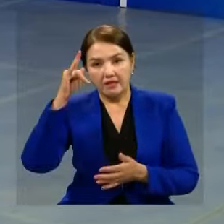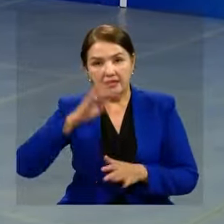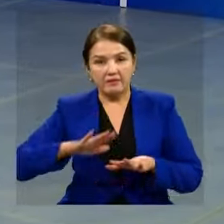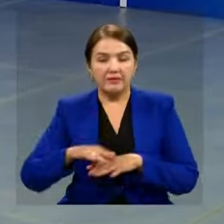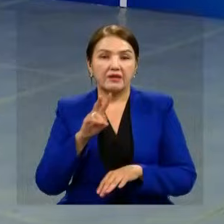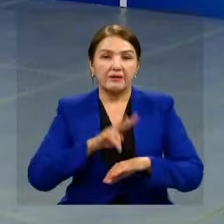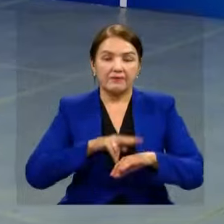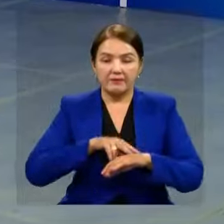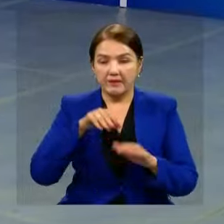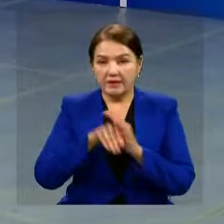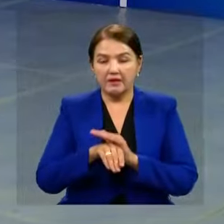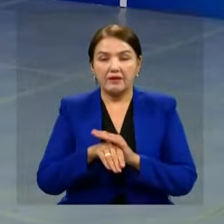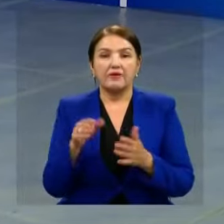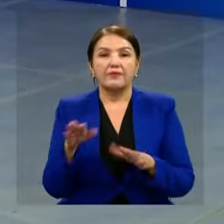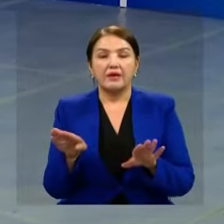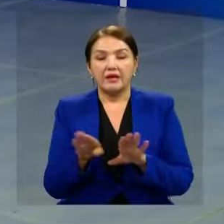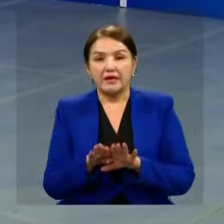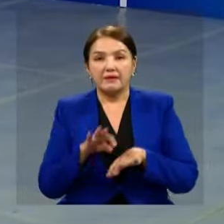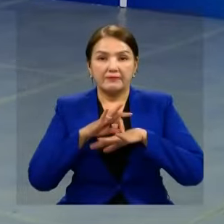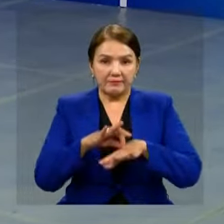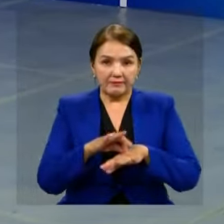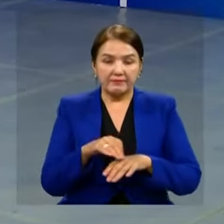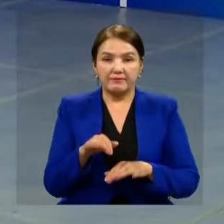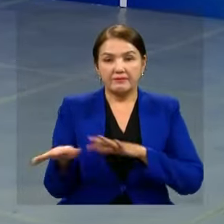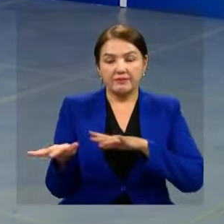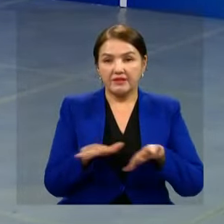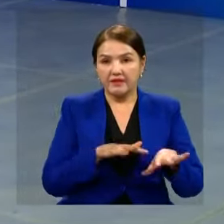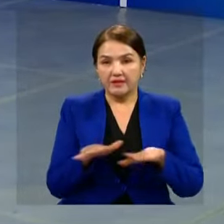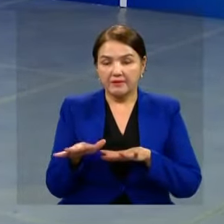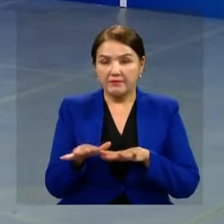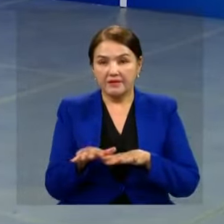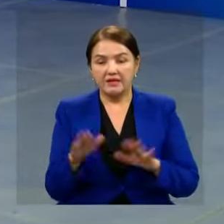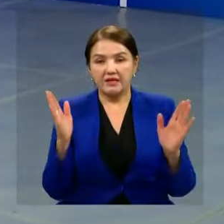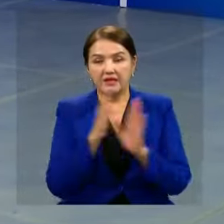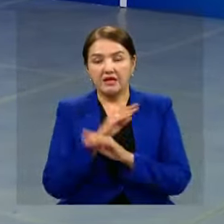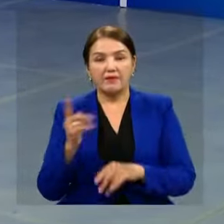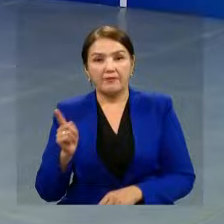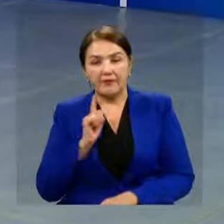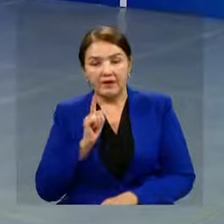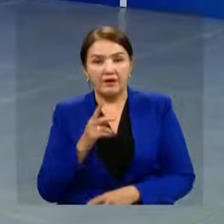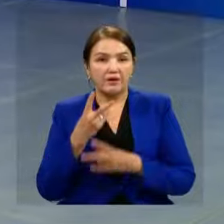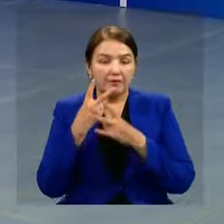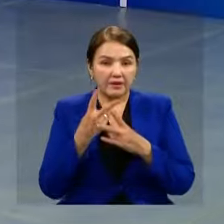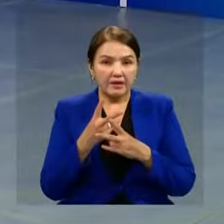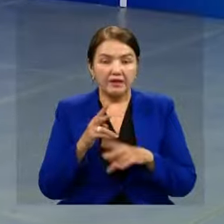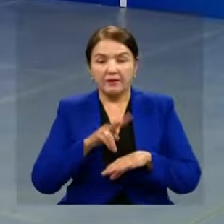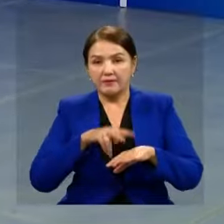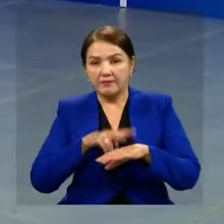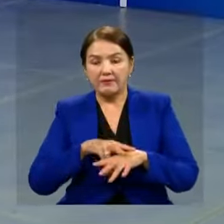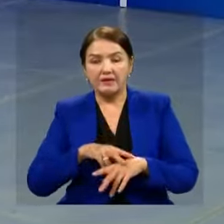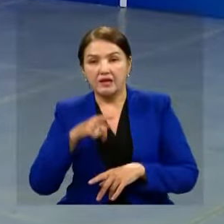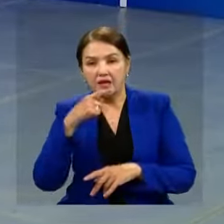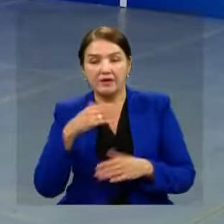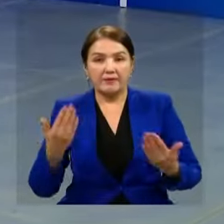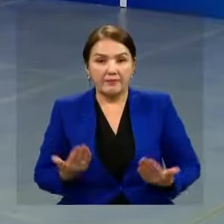департамент полиции. Правоохранительные органы организовали профилактическое мероприятие «Экопатруль», в ходе которого стражи порядка